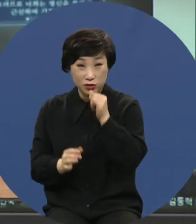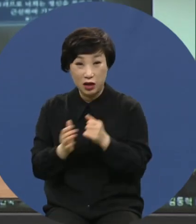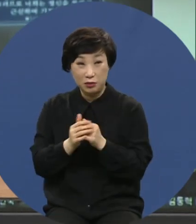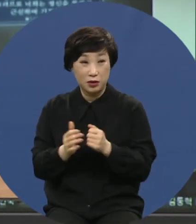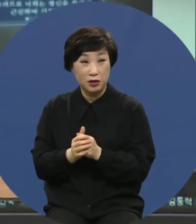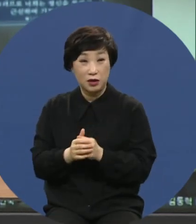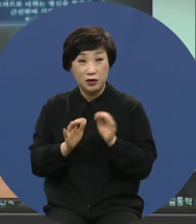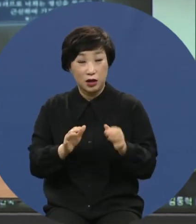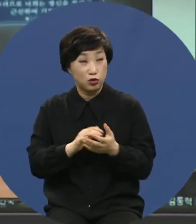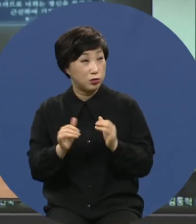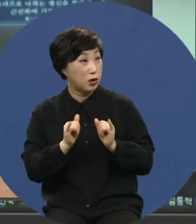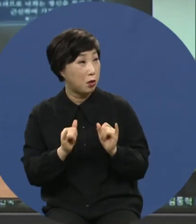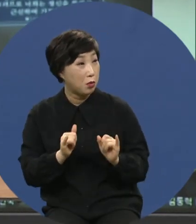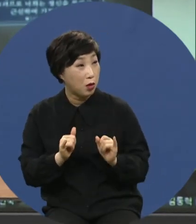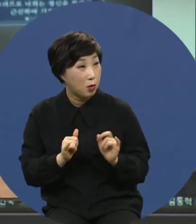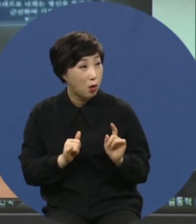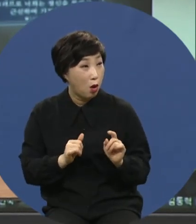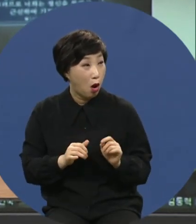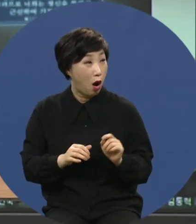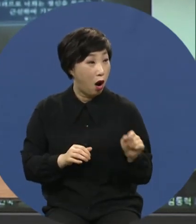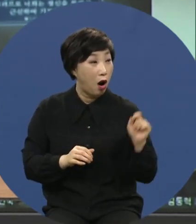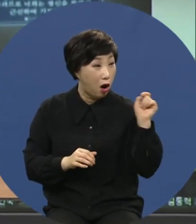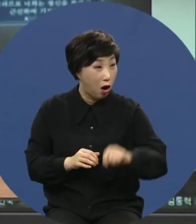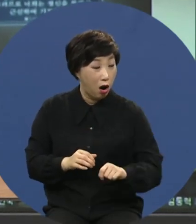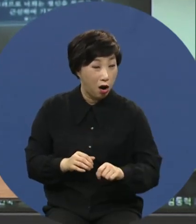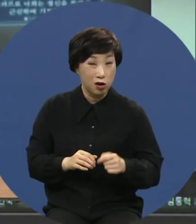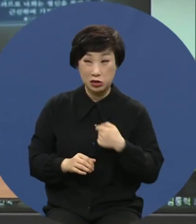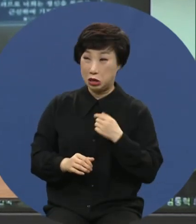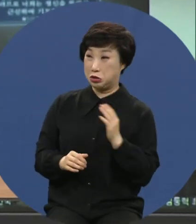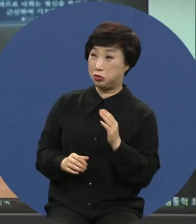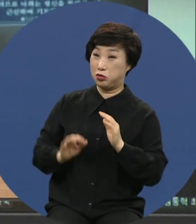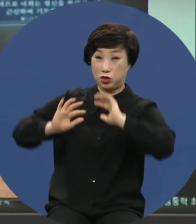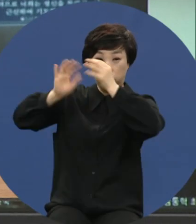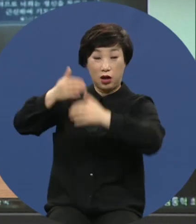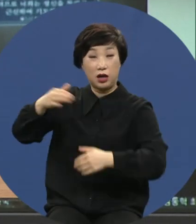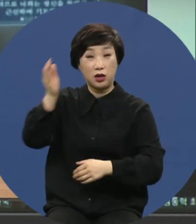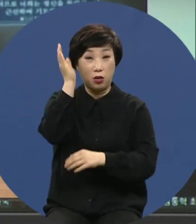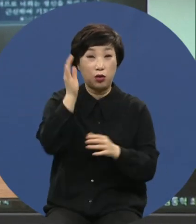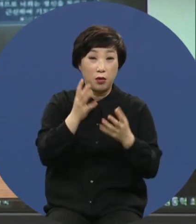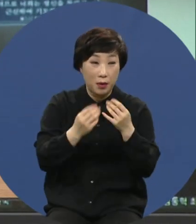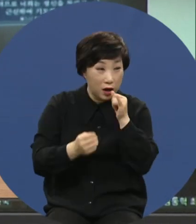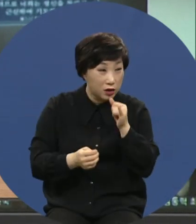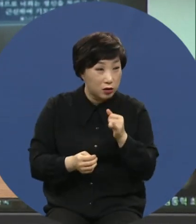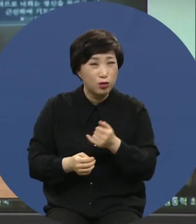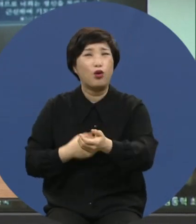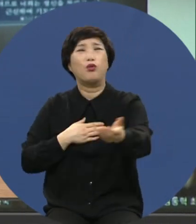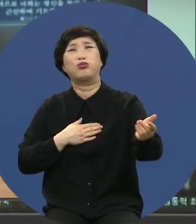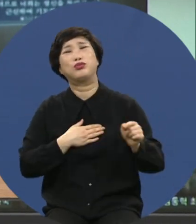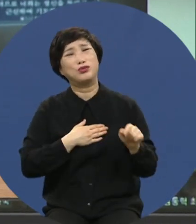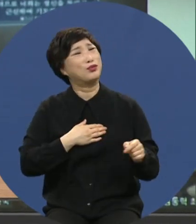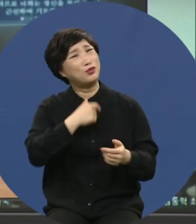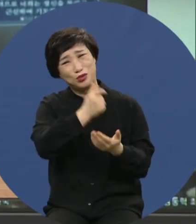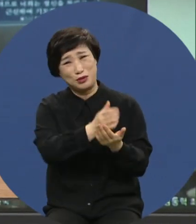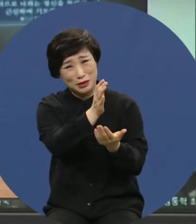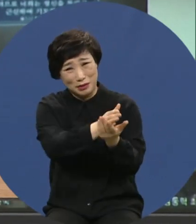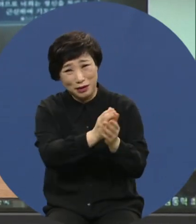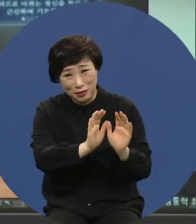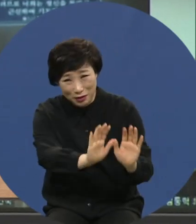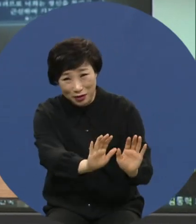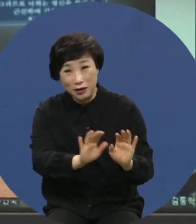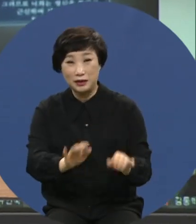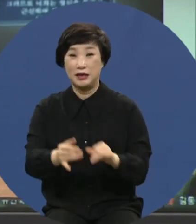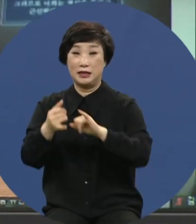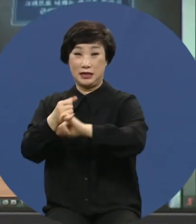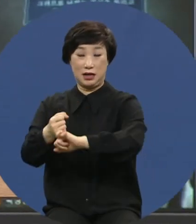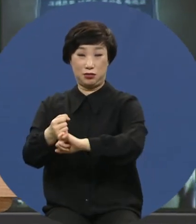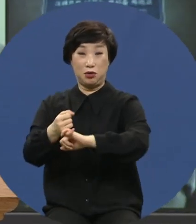많은 사람이 이 정도로 천국 갈 수 있다고 말하는 사람들이 얼마나 많으냐. 우리는 속지 말라 이 말입니다.